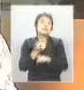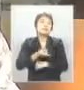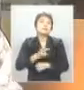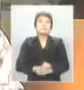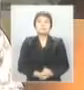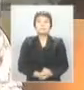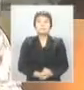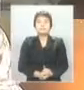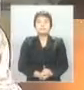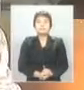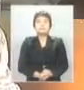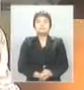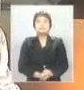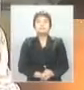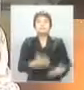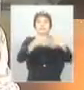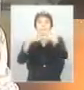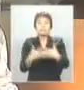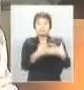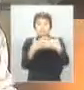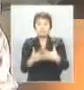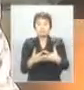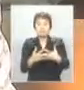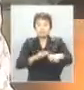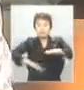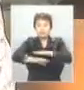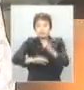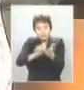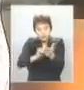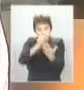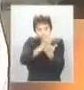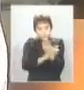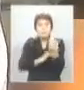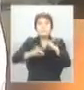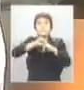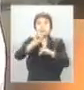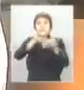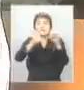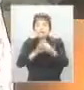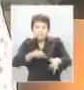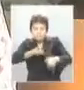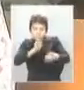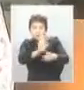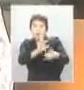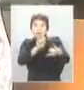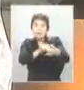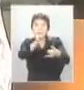จากทางการหรัฐ ได้ข้อมูลเพิมเติมหลังจะไม